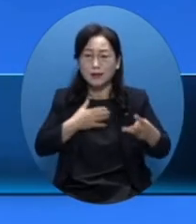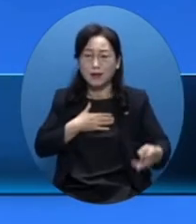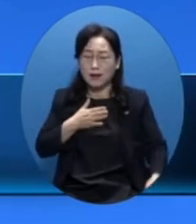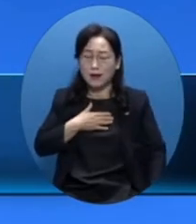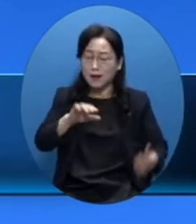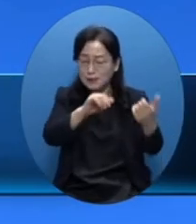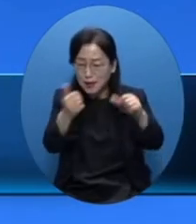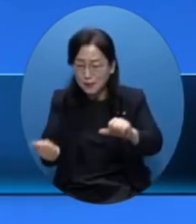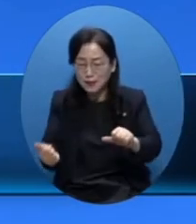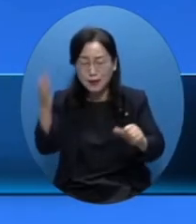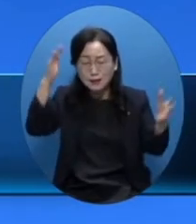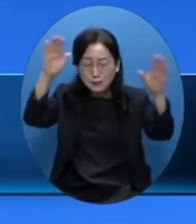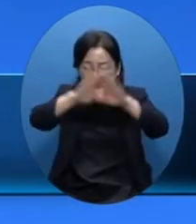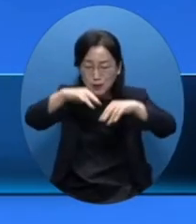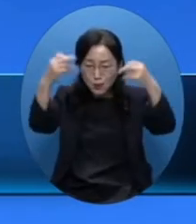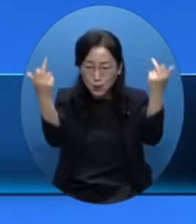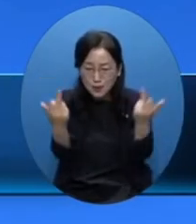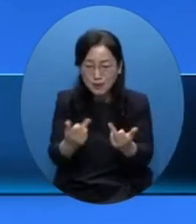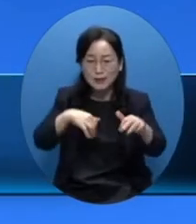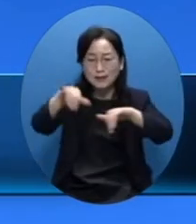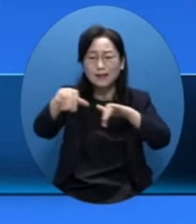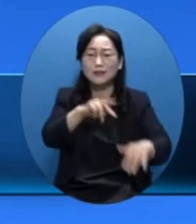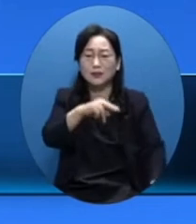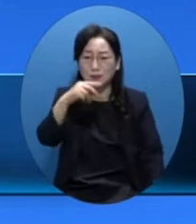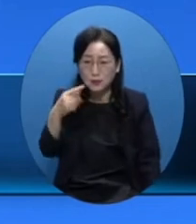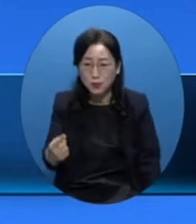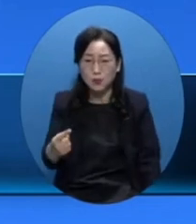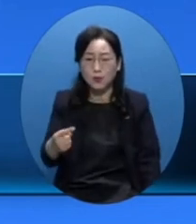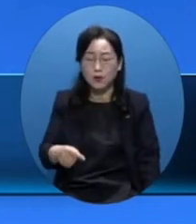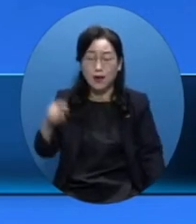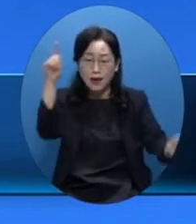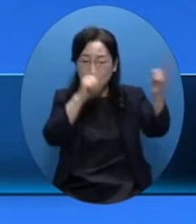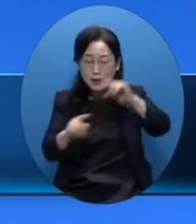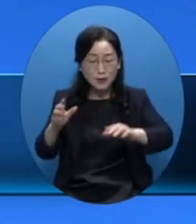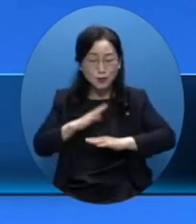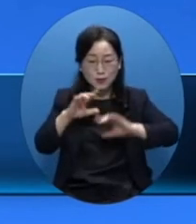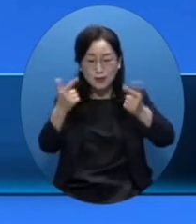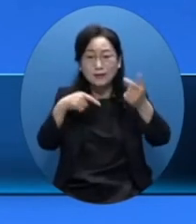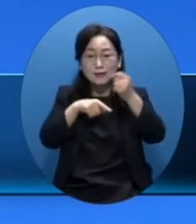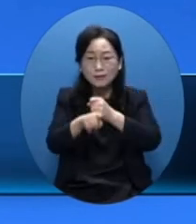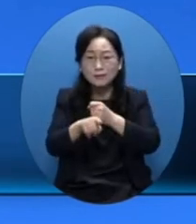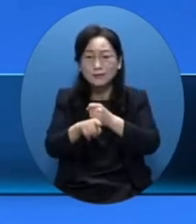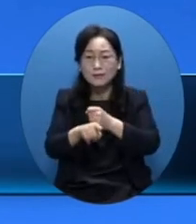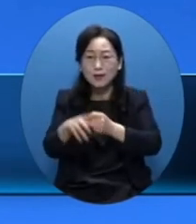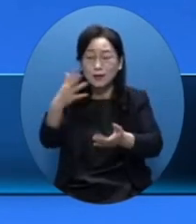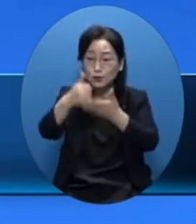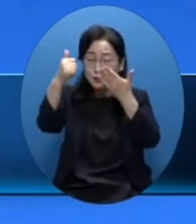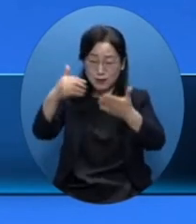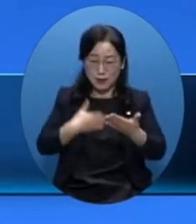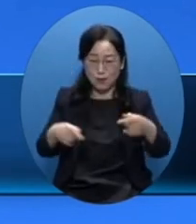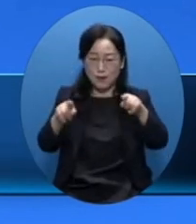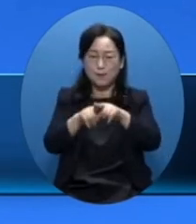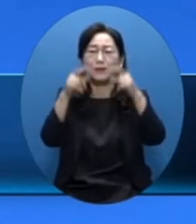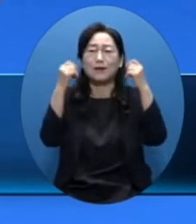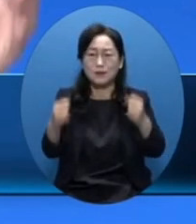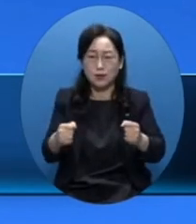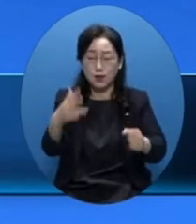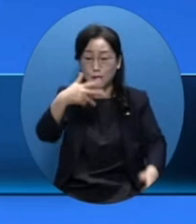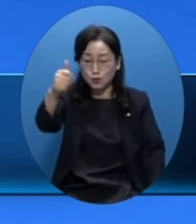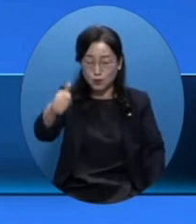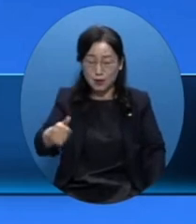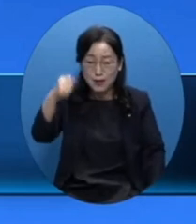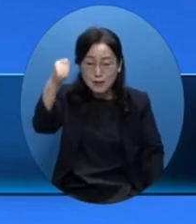사망의 음침한 골짜기로 다닐지라도 해를 두려워하지 않을 것은 주께서 나와 함께 하심이라 뒤에